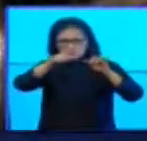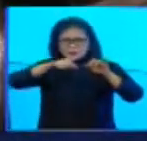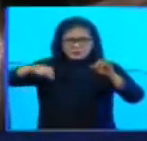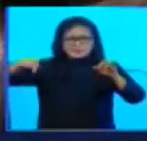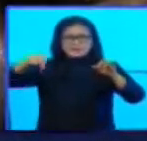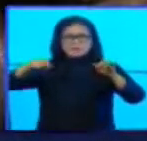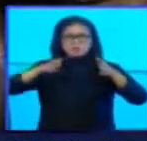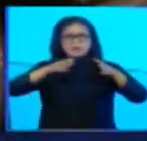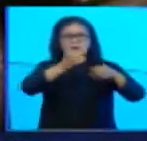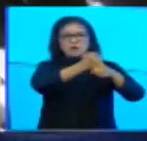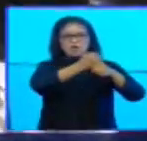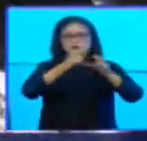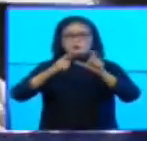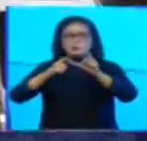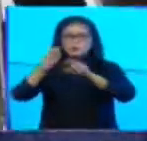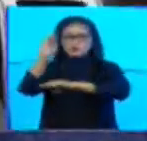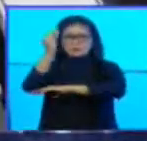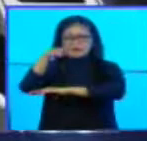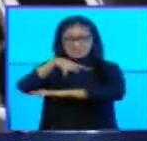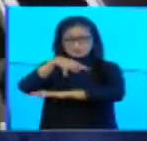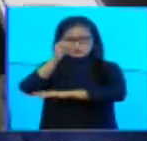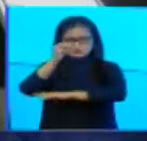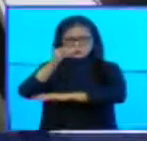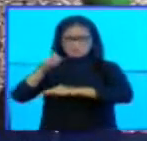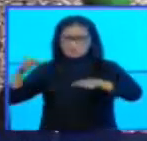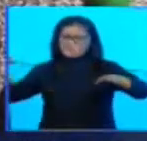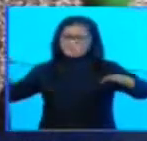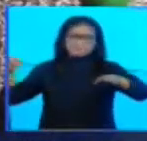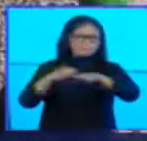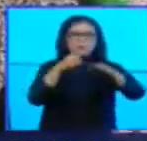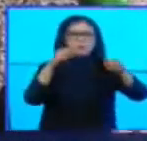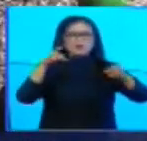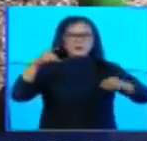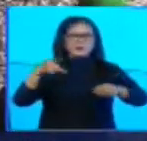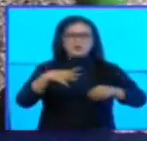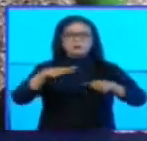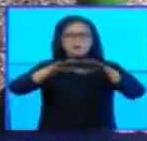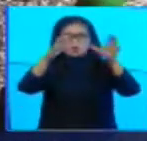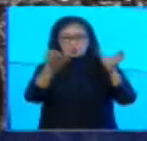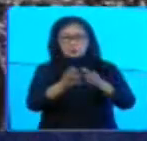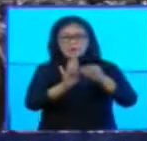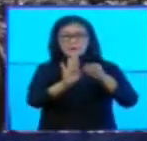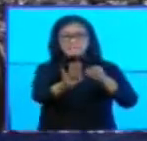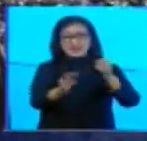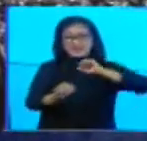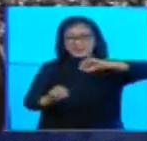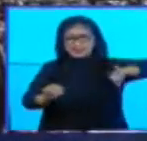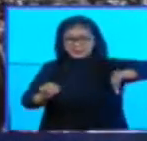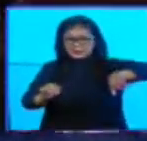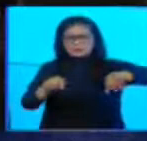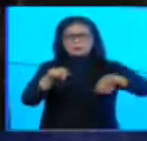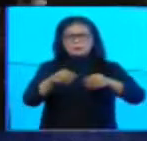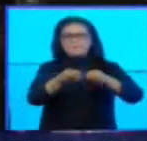Gatot Subroto Jakarta Pusat kerasnya benturan membuat roda depan kiri kendaraan terlepas sementara